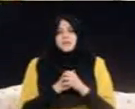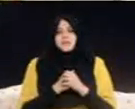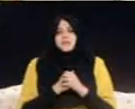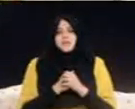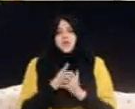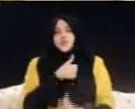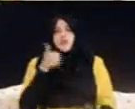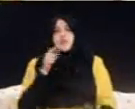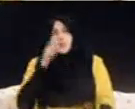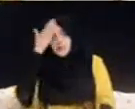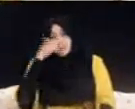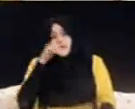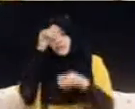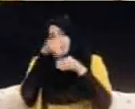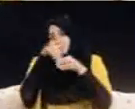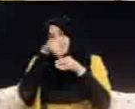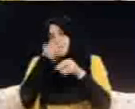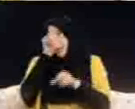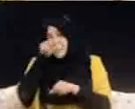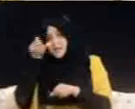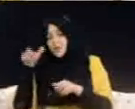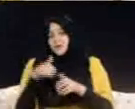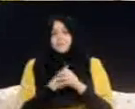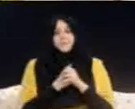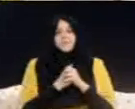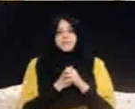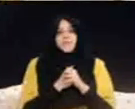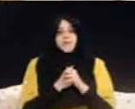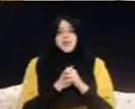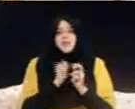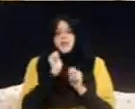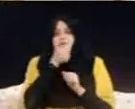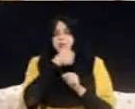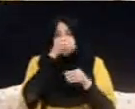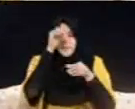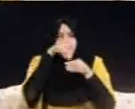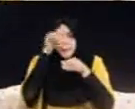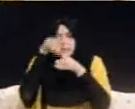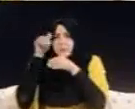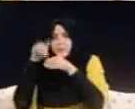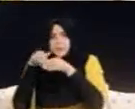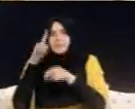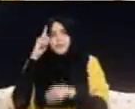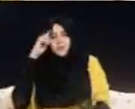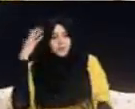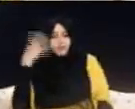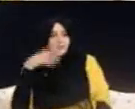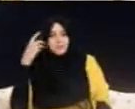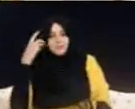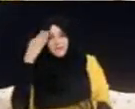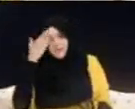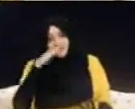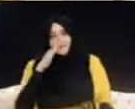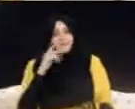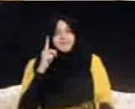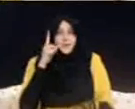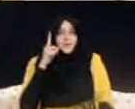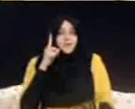إلا خالقها، ولا يعرف أسرارها إلا الخالق جل